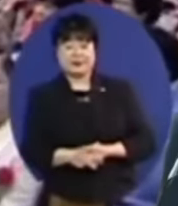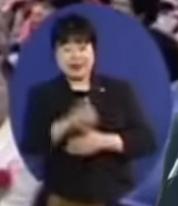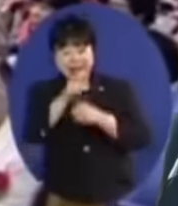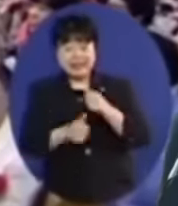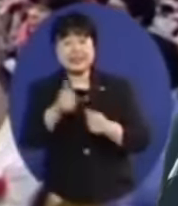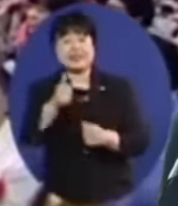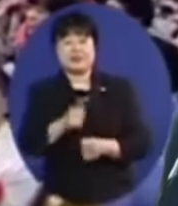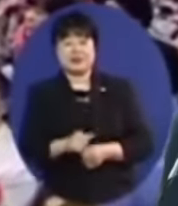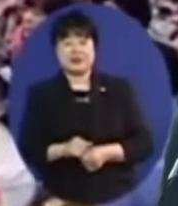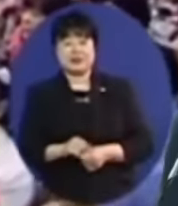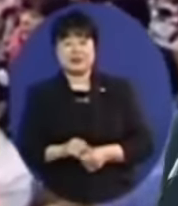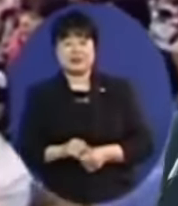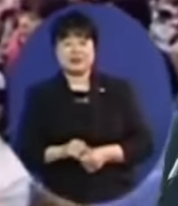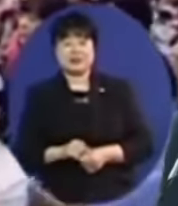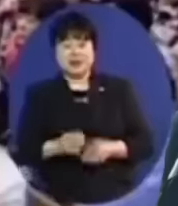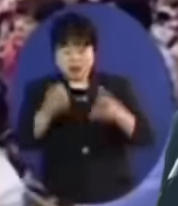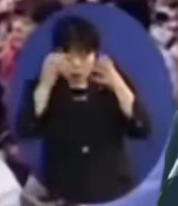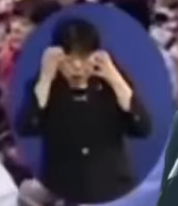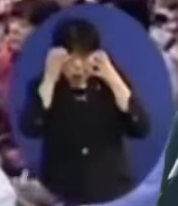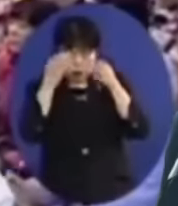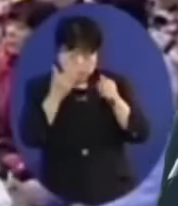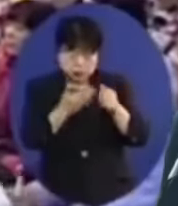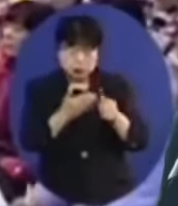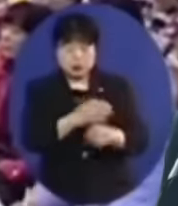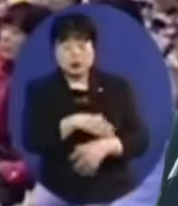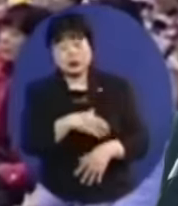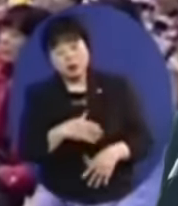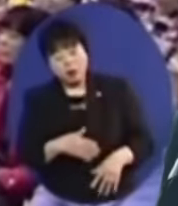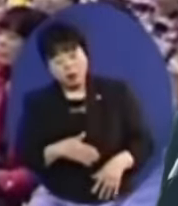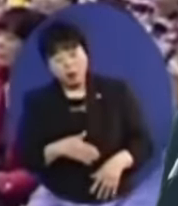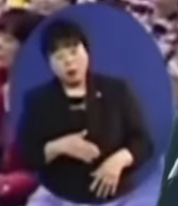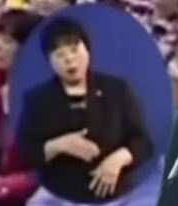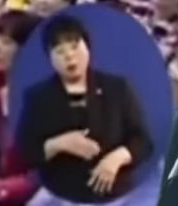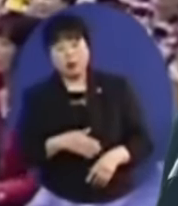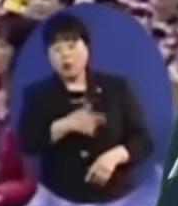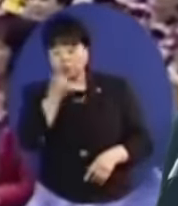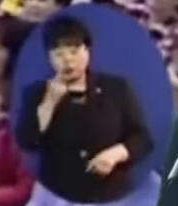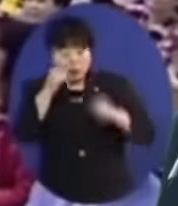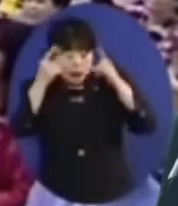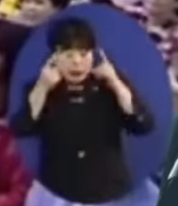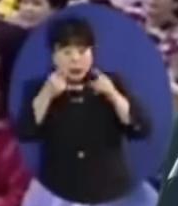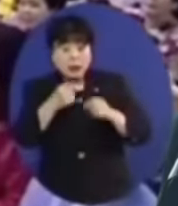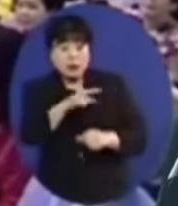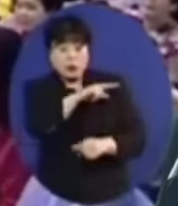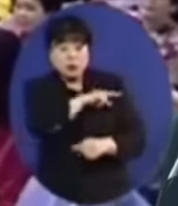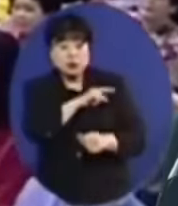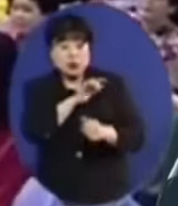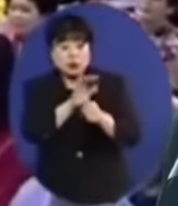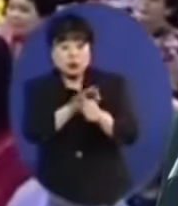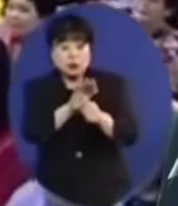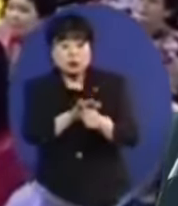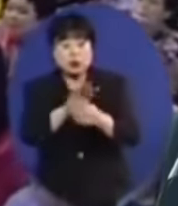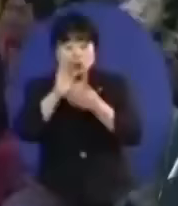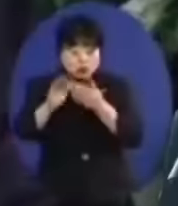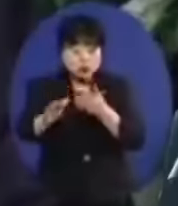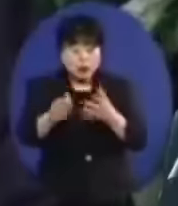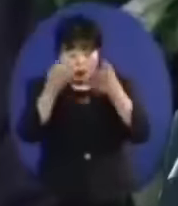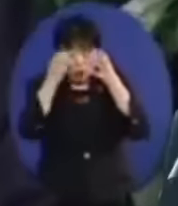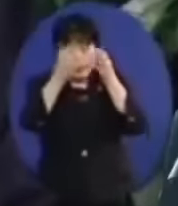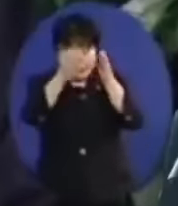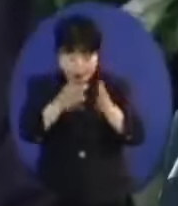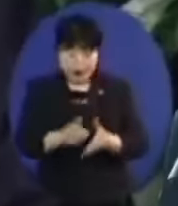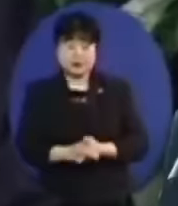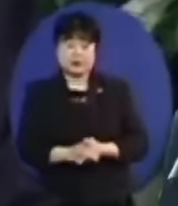하나님의 시련을 보내어서 얼마나 무능력하고 무력하다는 것을 깨닫게 해주는 것입니다. 고난을